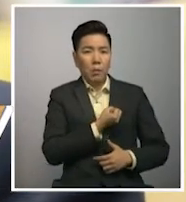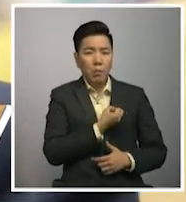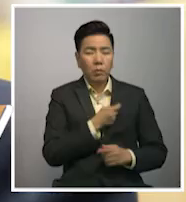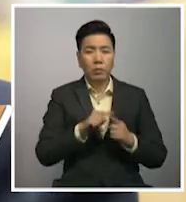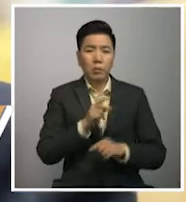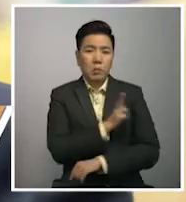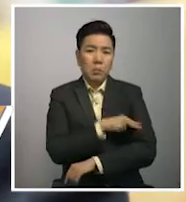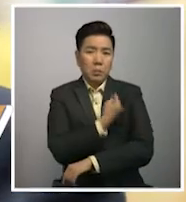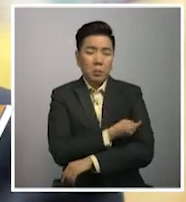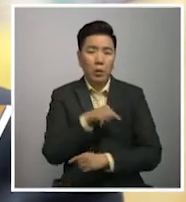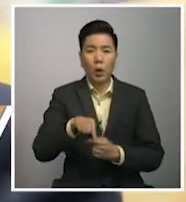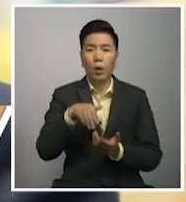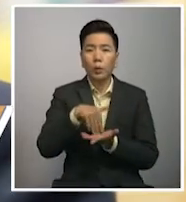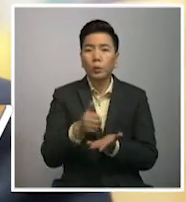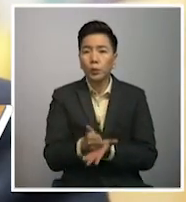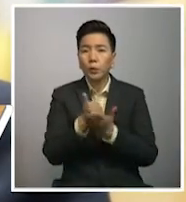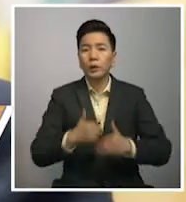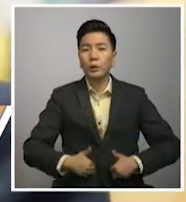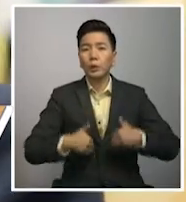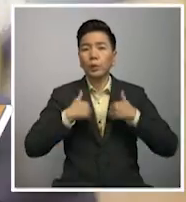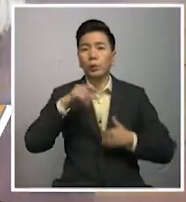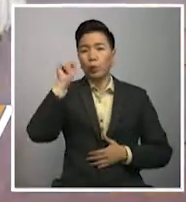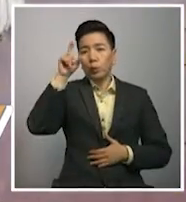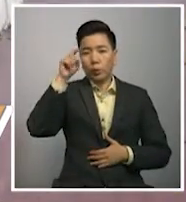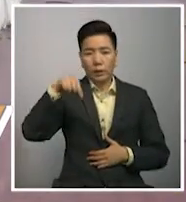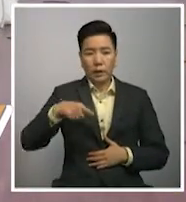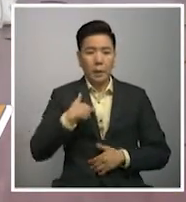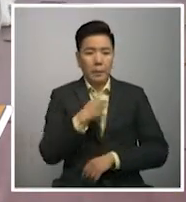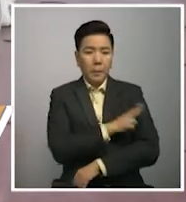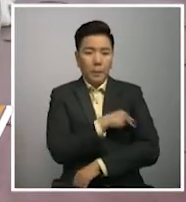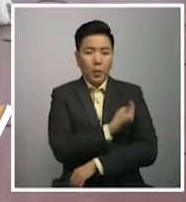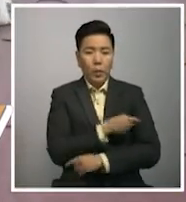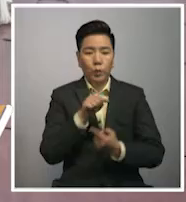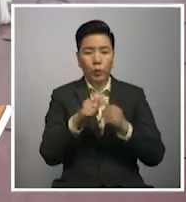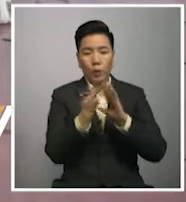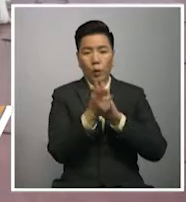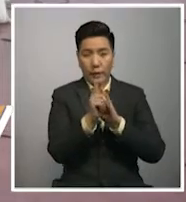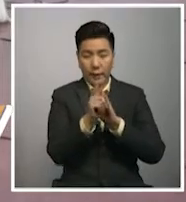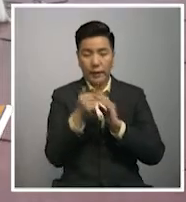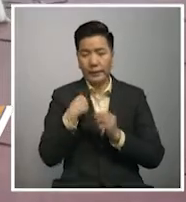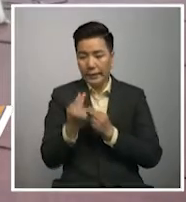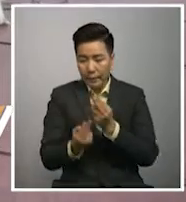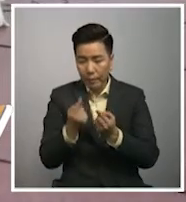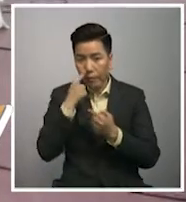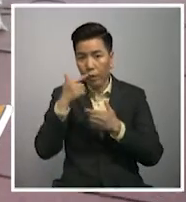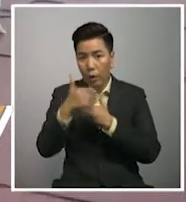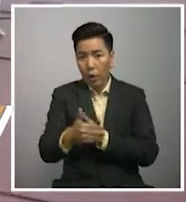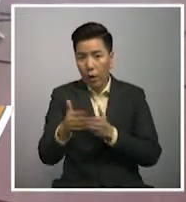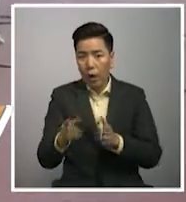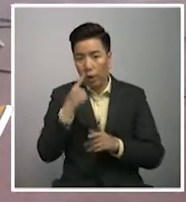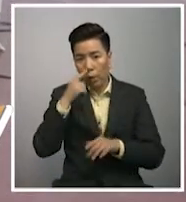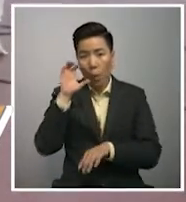ร้อมศึกษาดูงานศูนย์สื่อสารและสั่งการการแพทย์ฉุกเฉินโรงพยาบาลขอนแก่นพร้อมทั้งเยี่ยมชมห้องคอนโทร